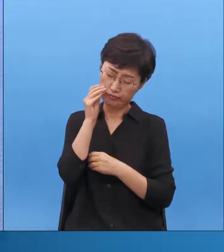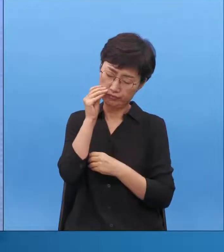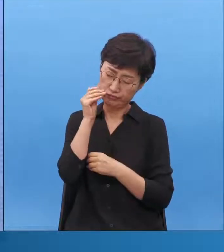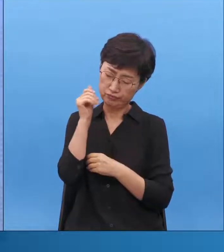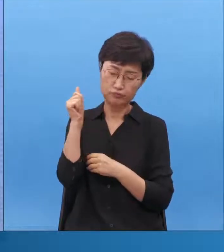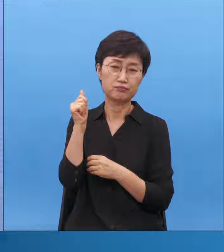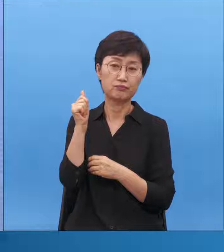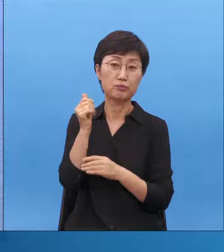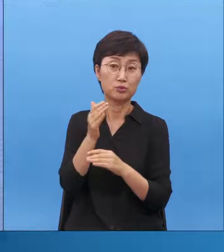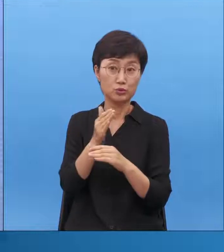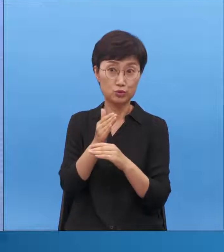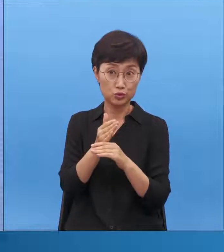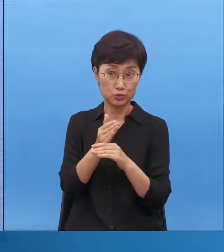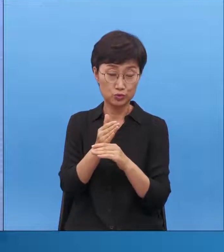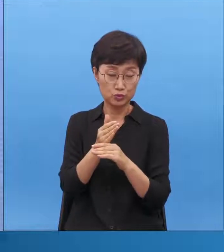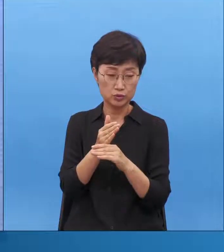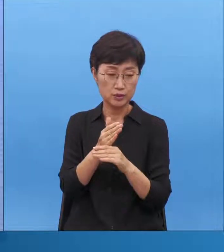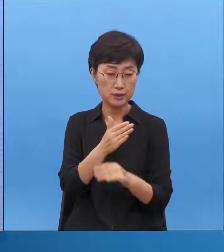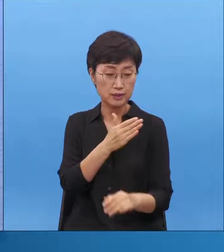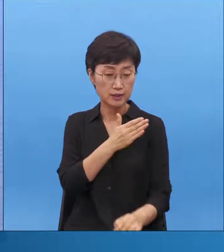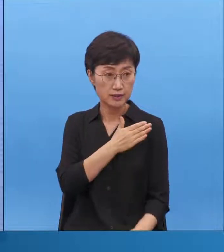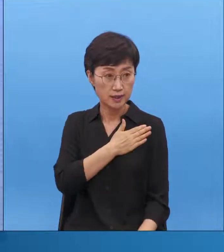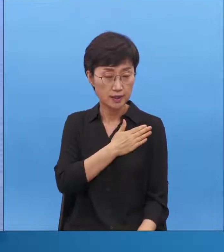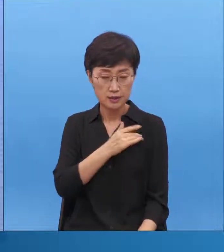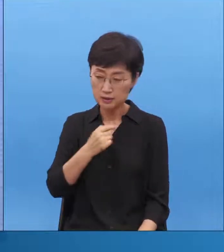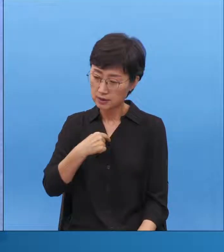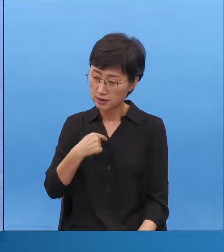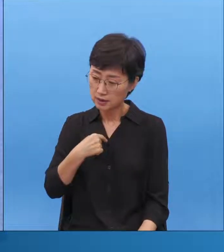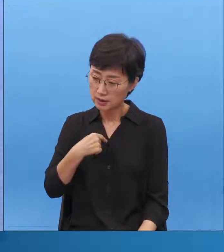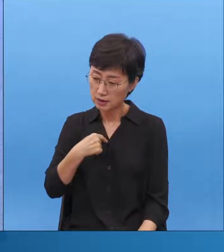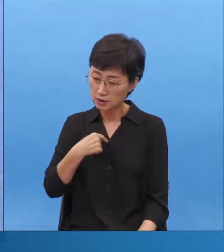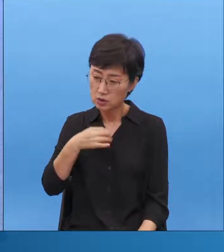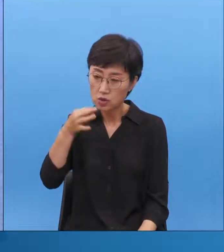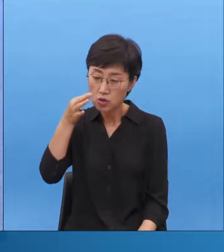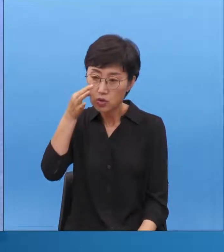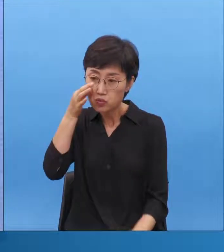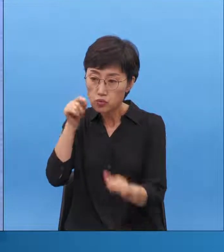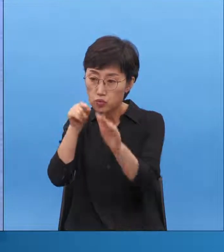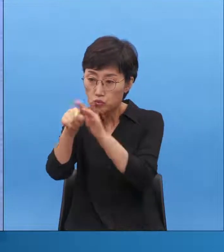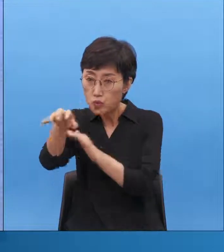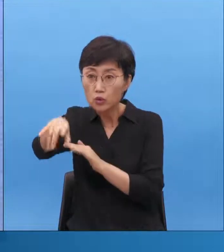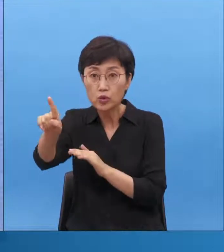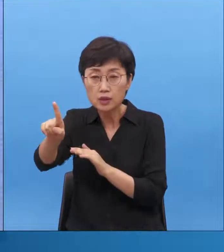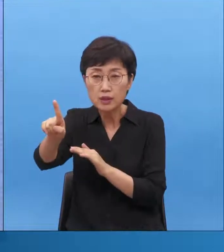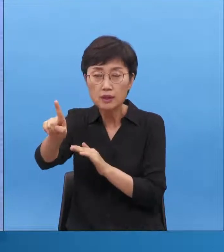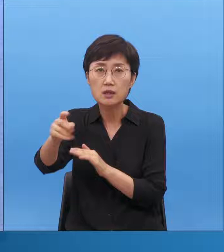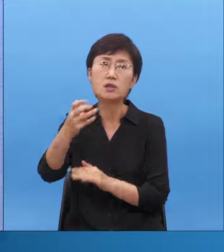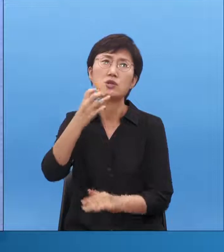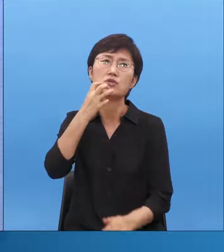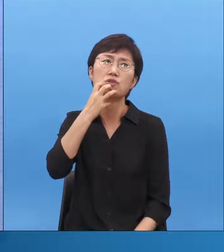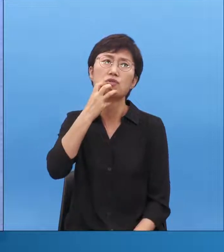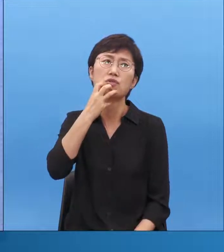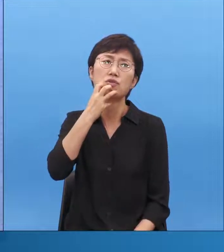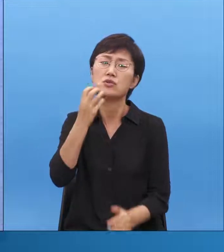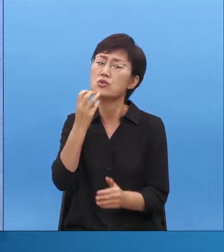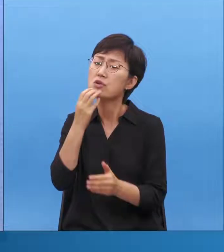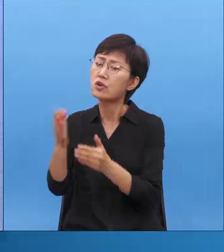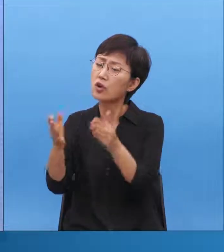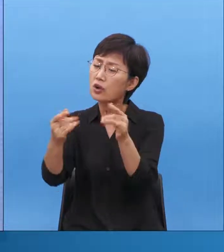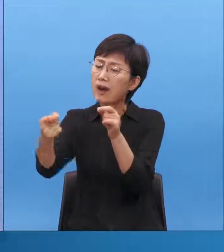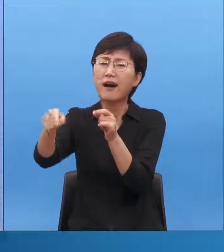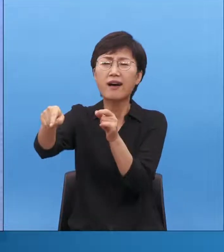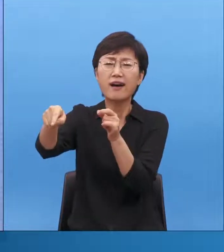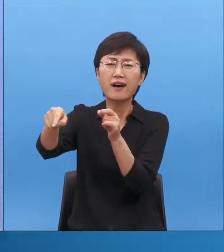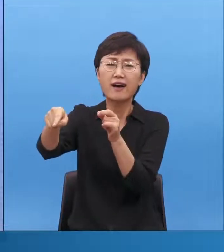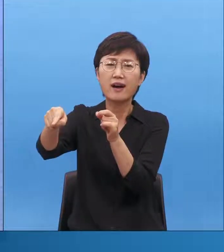서울의 그 경기도 이마누엘 수양관입니다. And the very first place I went during that time was the church, the